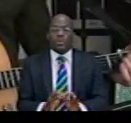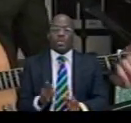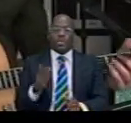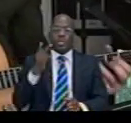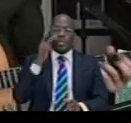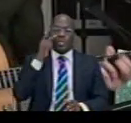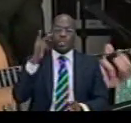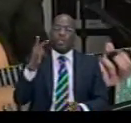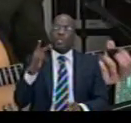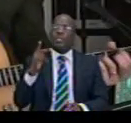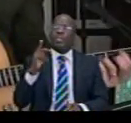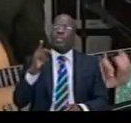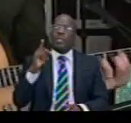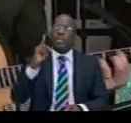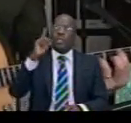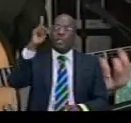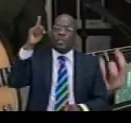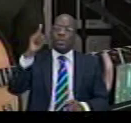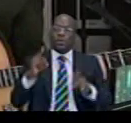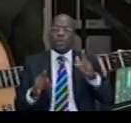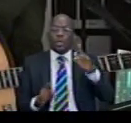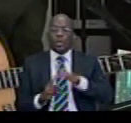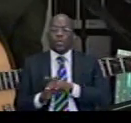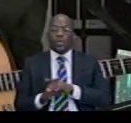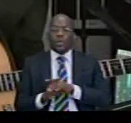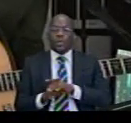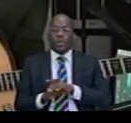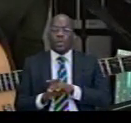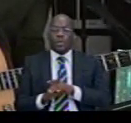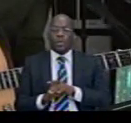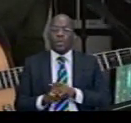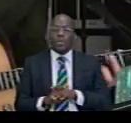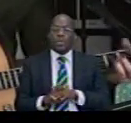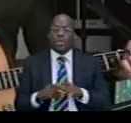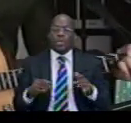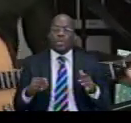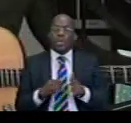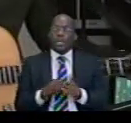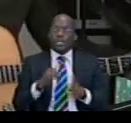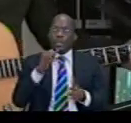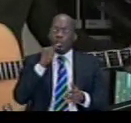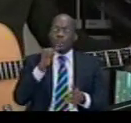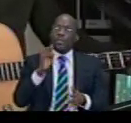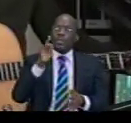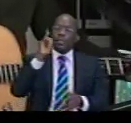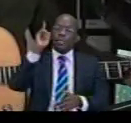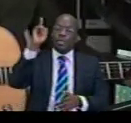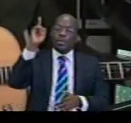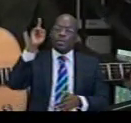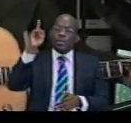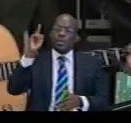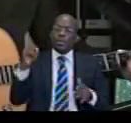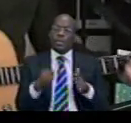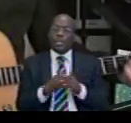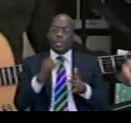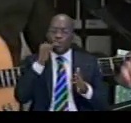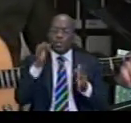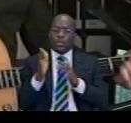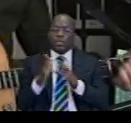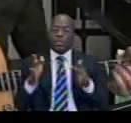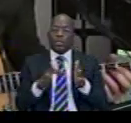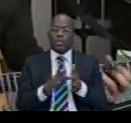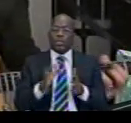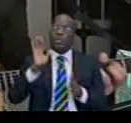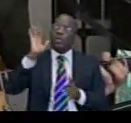Vois-le paraître, c'est lui, c'est Jésus. Ton